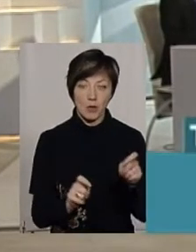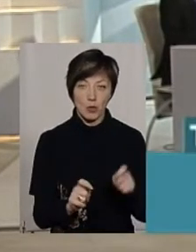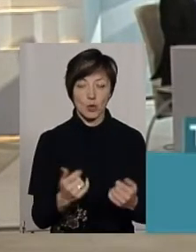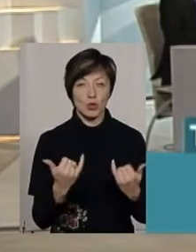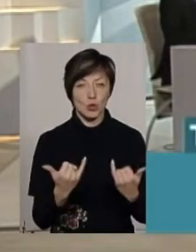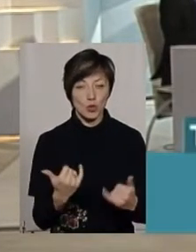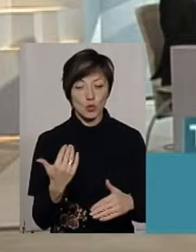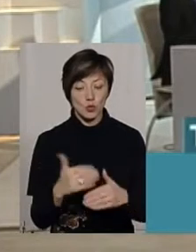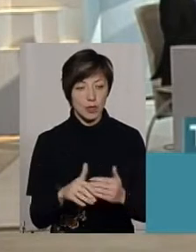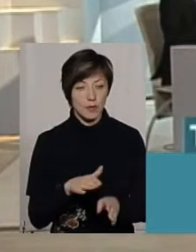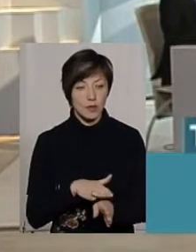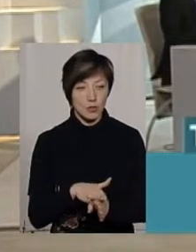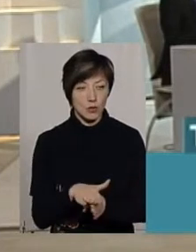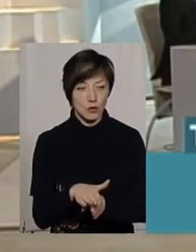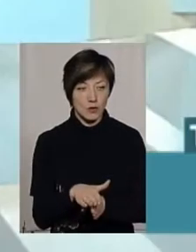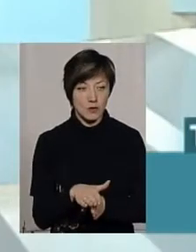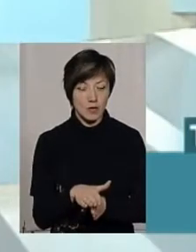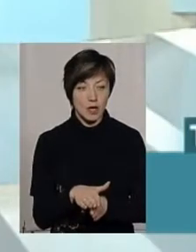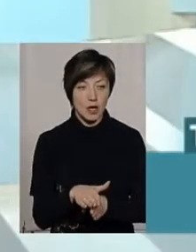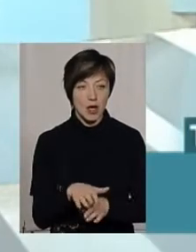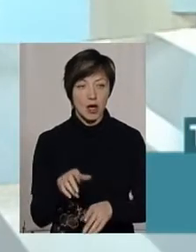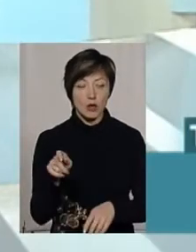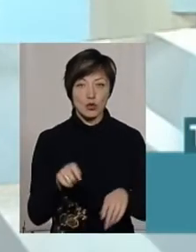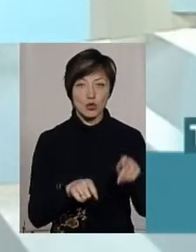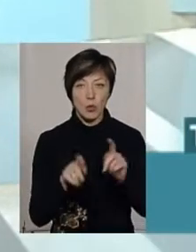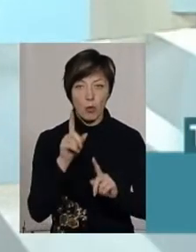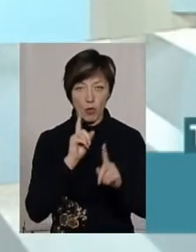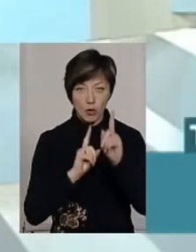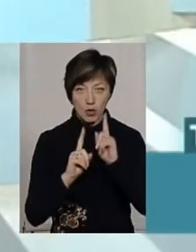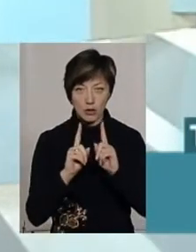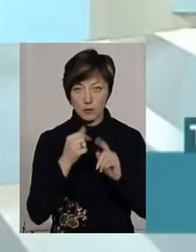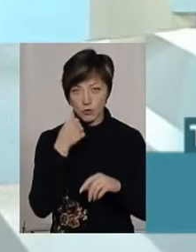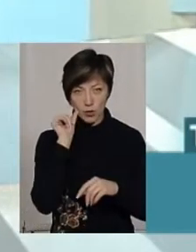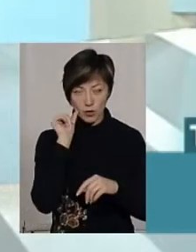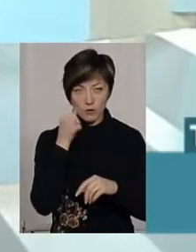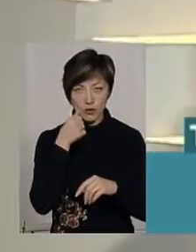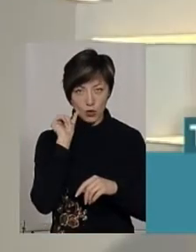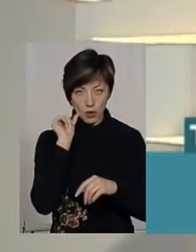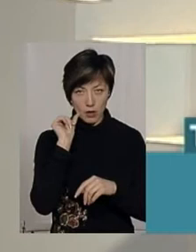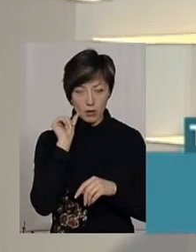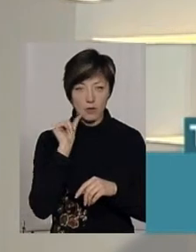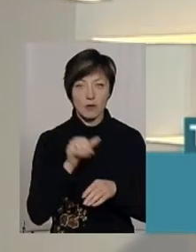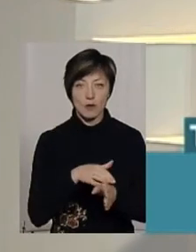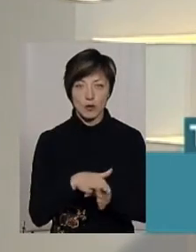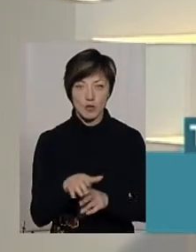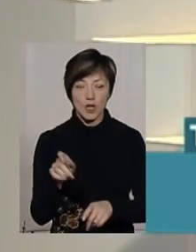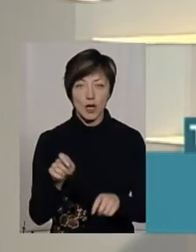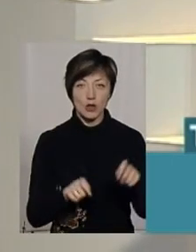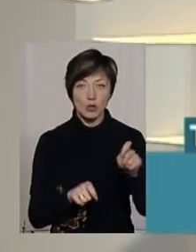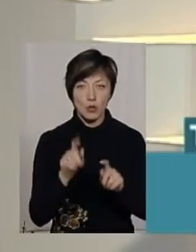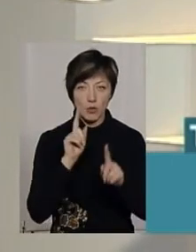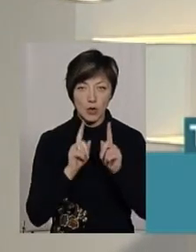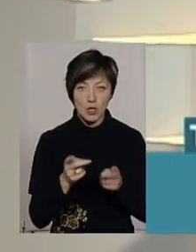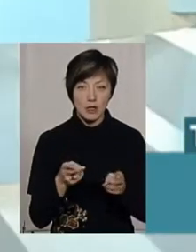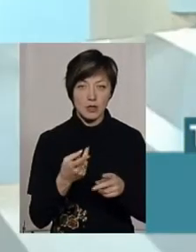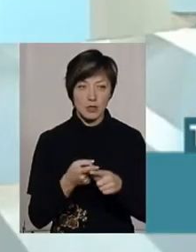а сьогодні вже відбувся собор. Чи вчора? Вчора. Вчора. Вчора відбувся собор, який